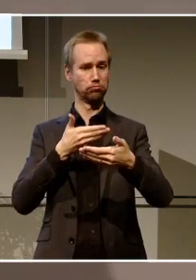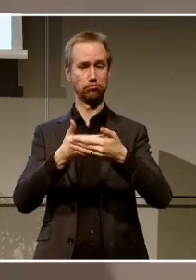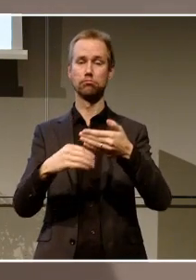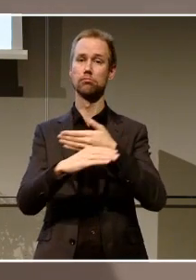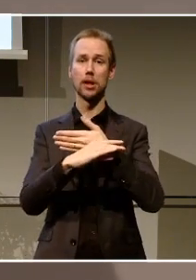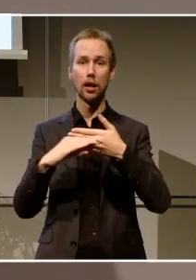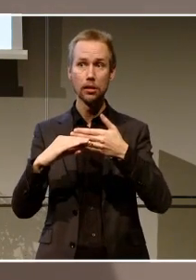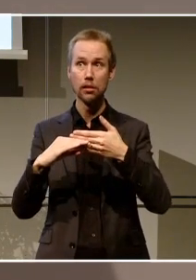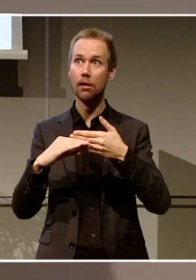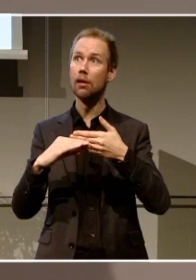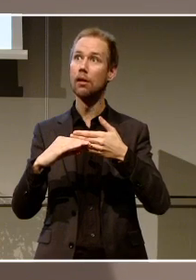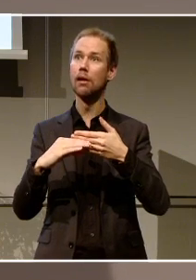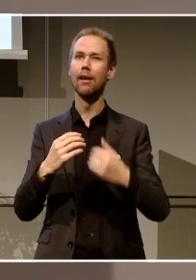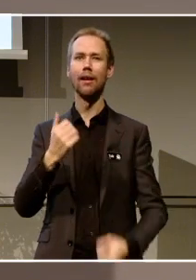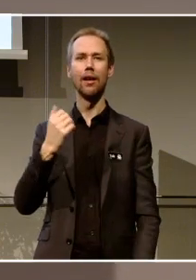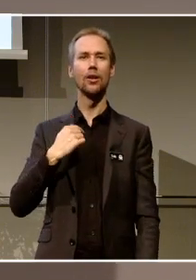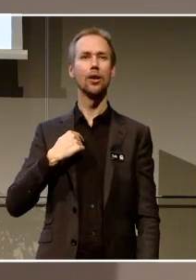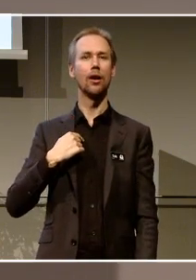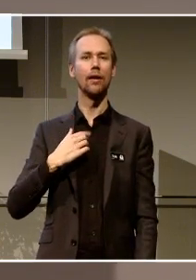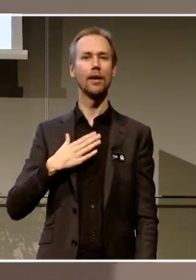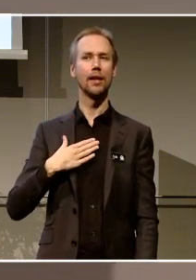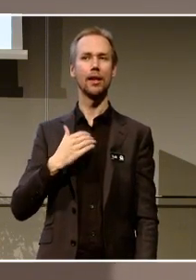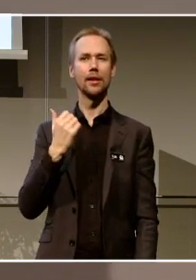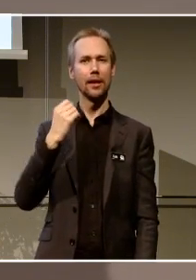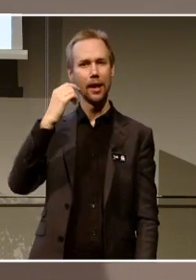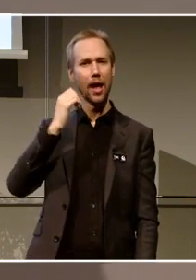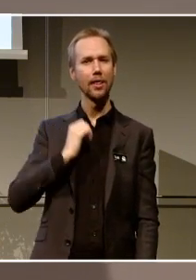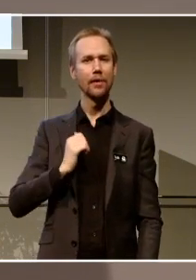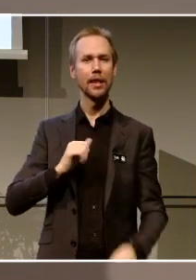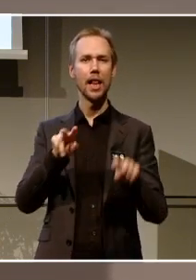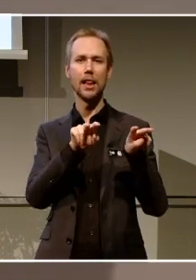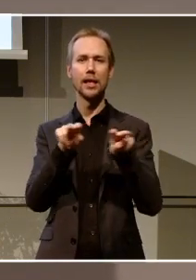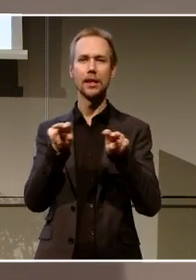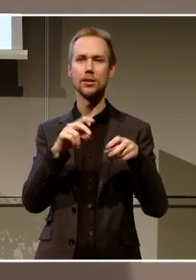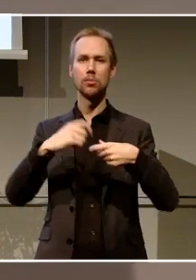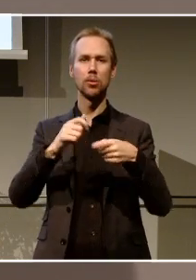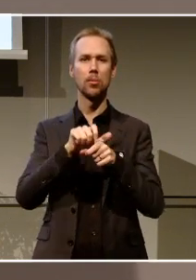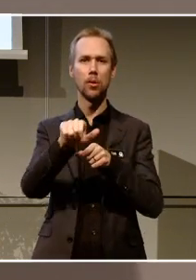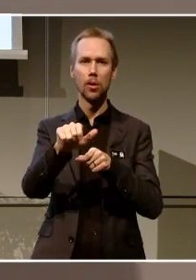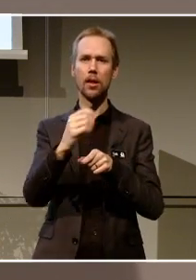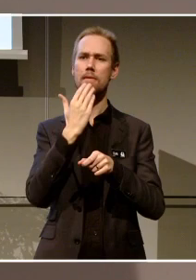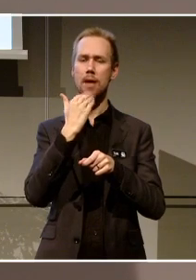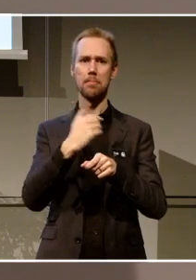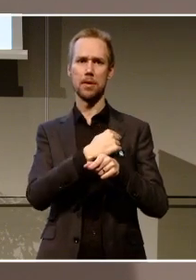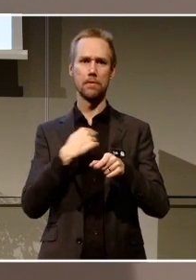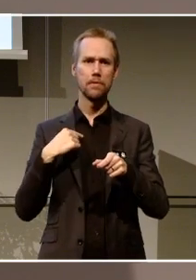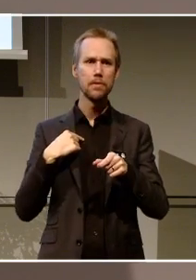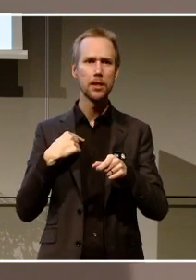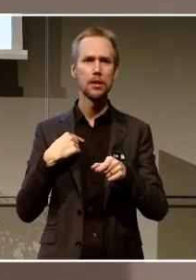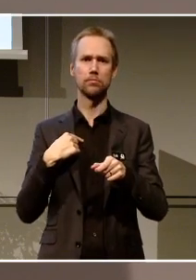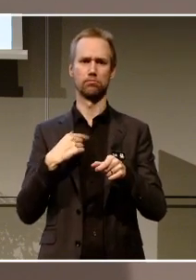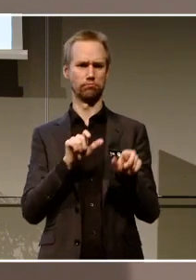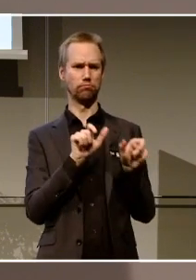På det här sättet vill jag att ni använder metaforen om bron och tänker, vilka är det vi utestänger genom att bygga för låga broar